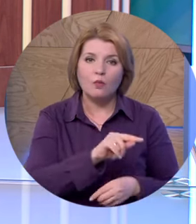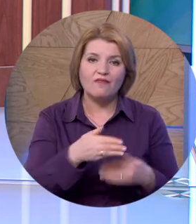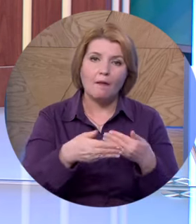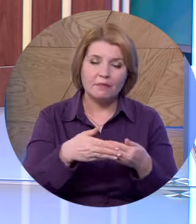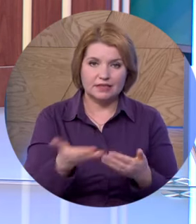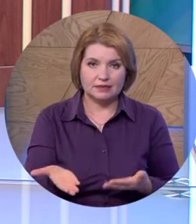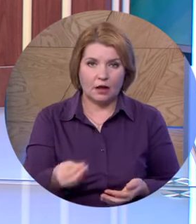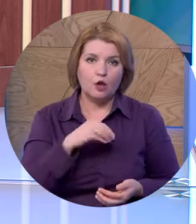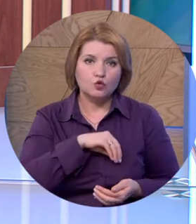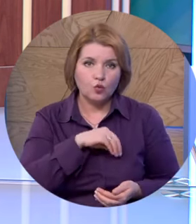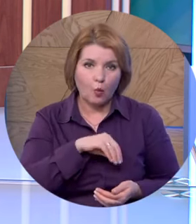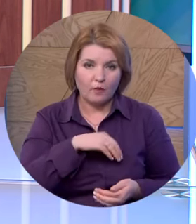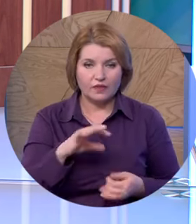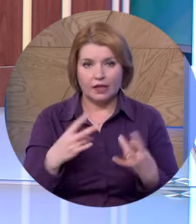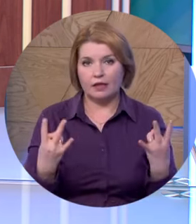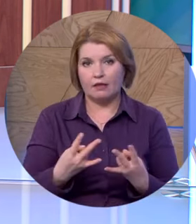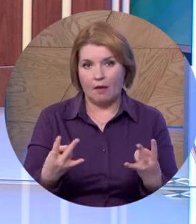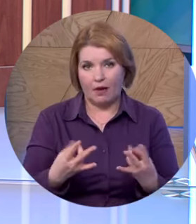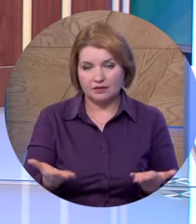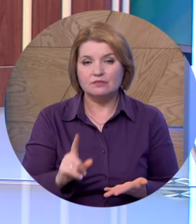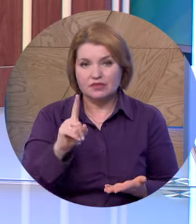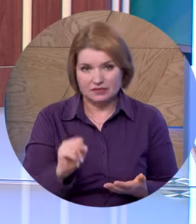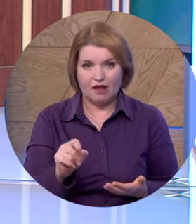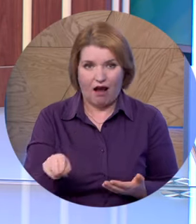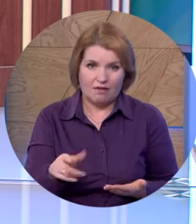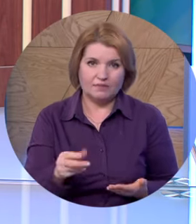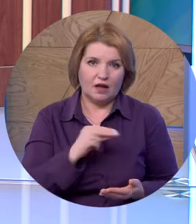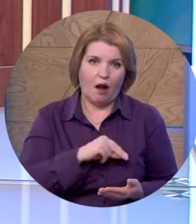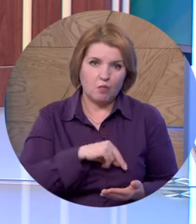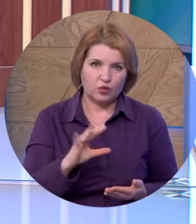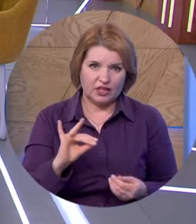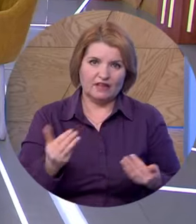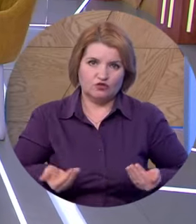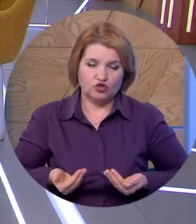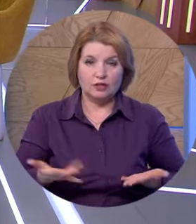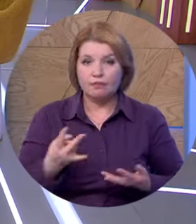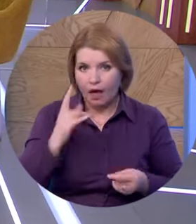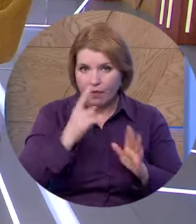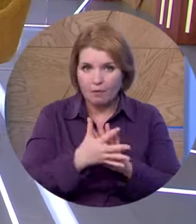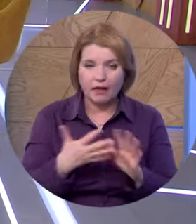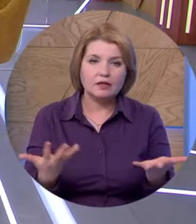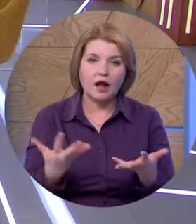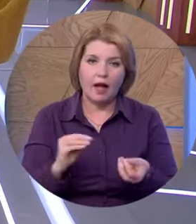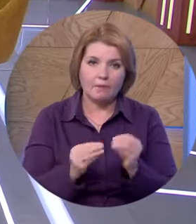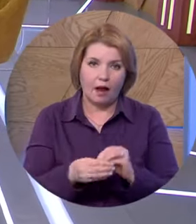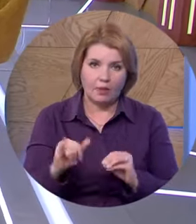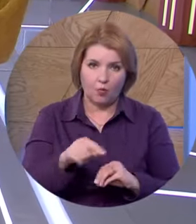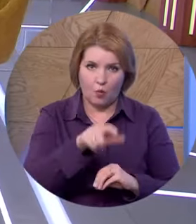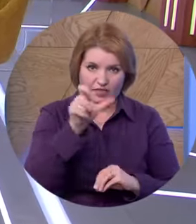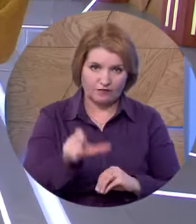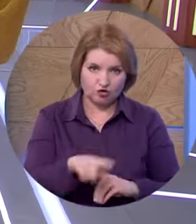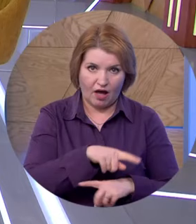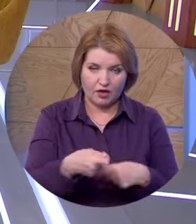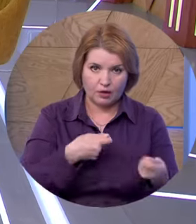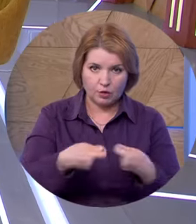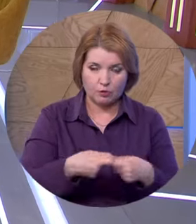духовно, и необходим там в силу обстоятельств там, по работе или жизни. Но надо пробовать понять, в чем проблема человека, почему он пытается,